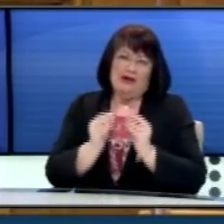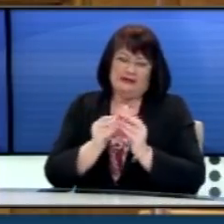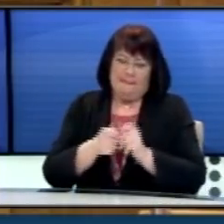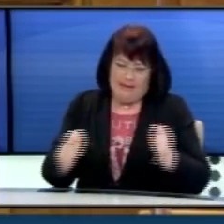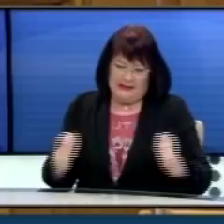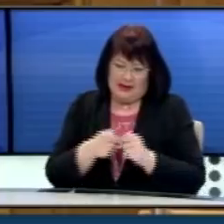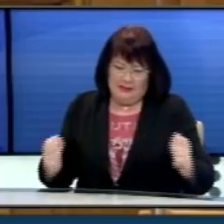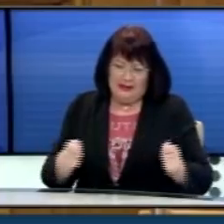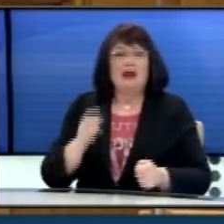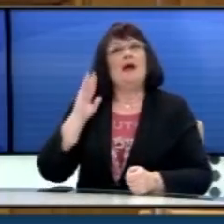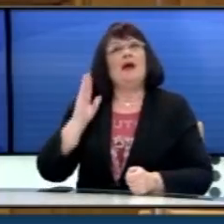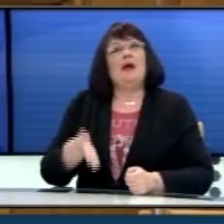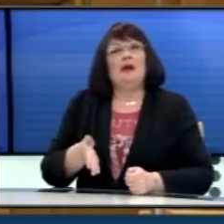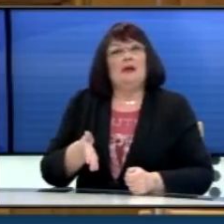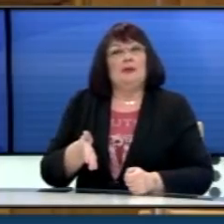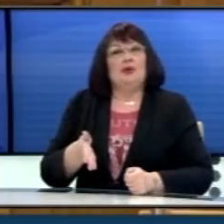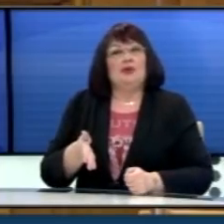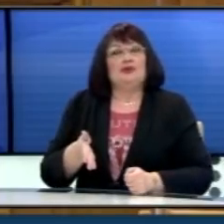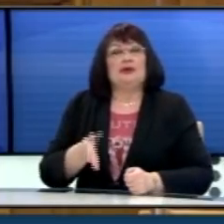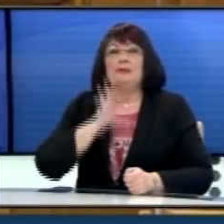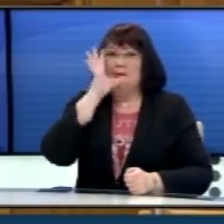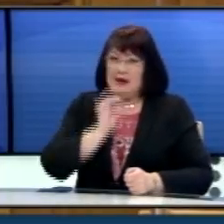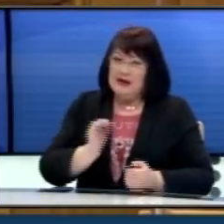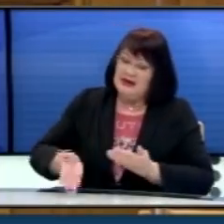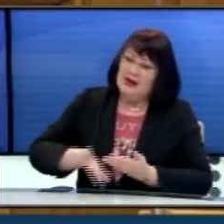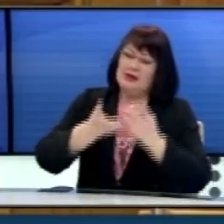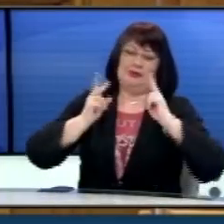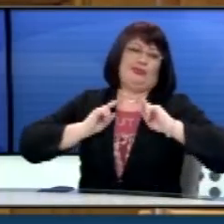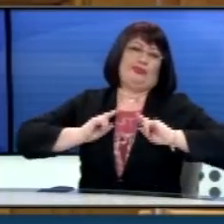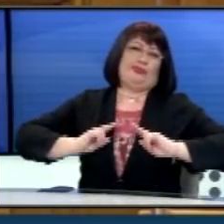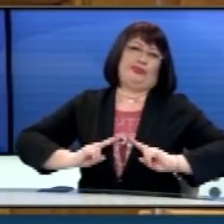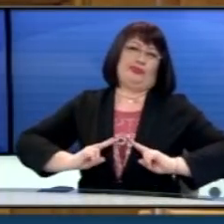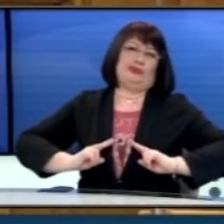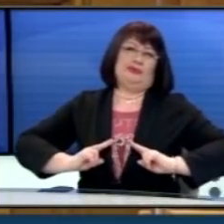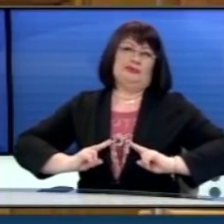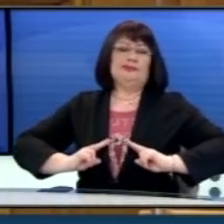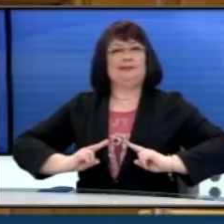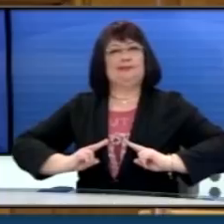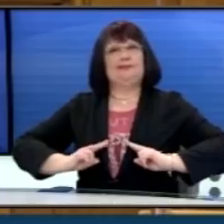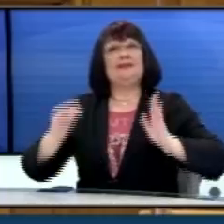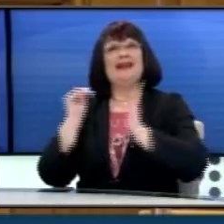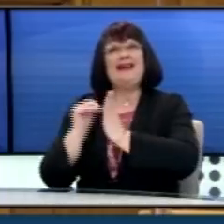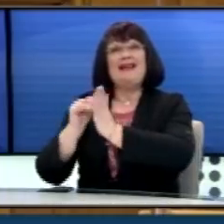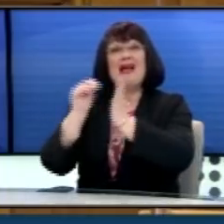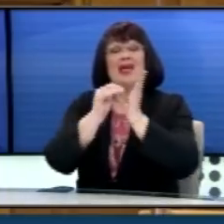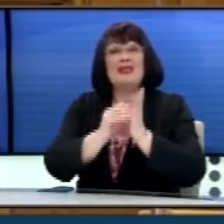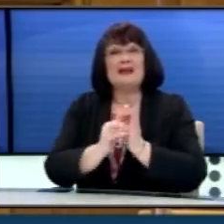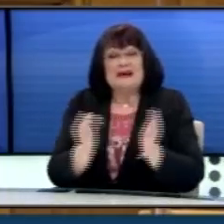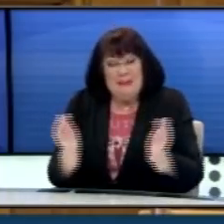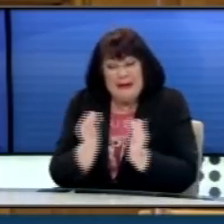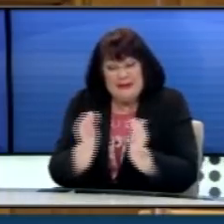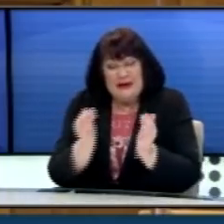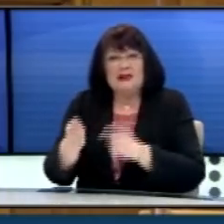μέτρα που θα μπορούσαν να προσφέρουν ουσιαστική ανακούφιση στις εκατοντάδες χιλιάδες πολύ